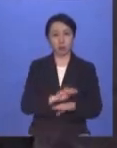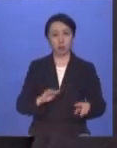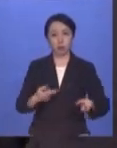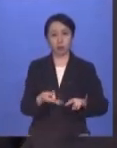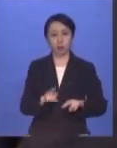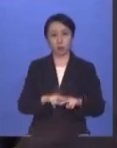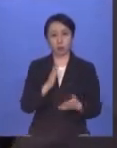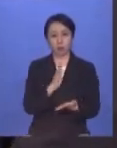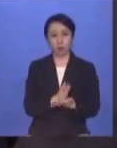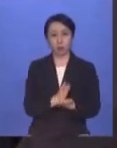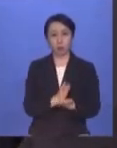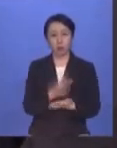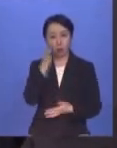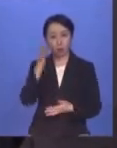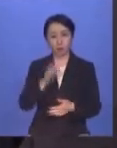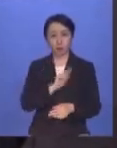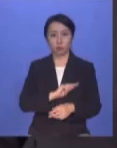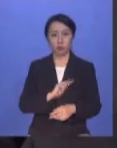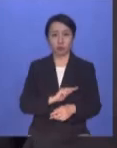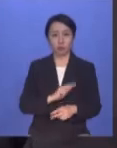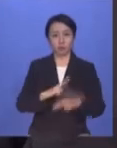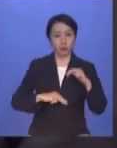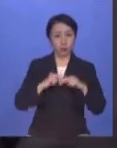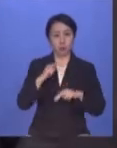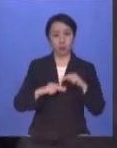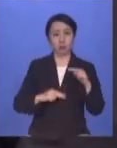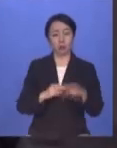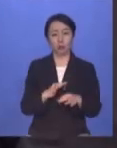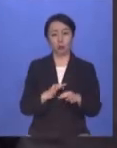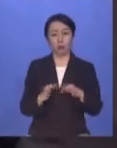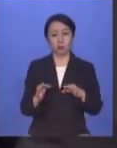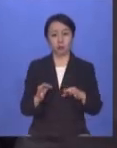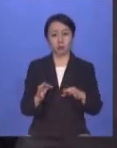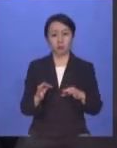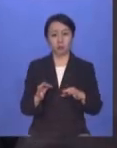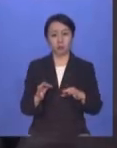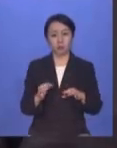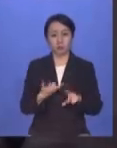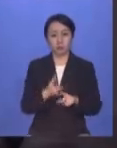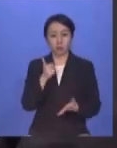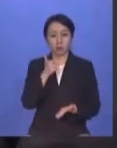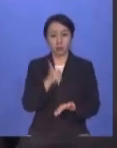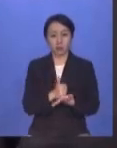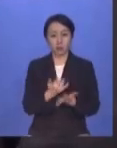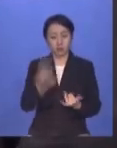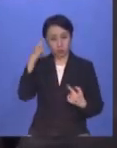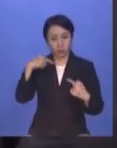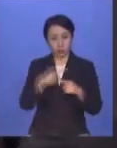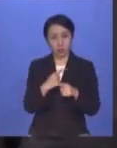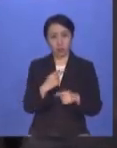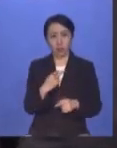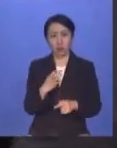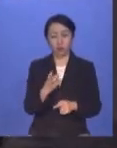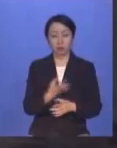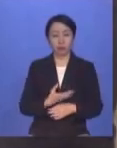имеют опыт работы в строительной отрасли, то есть все проверены. Самое главное сейчас техника, бетон.